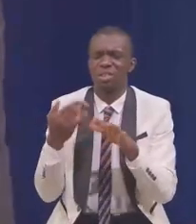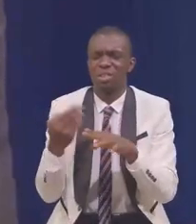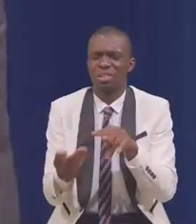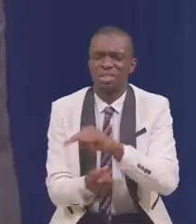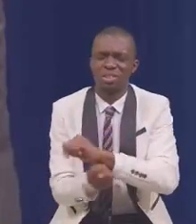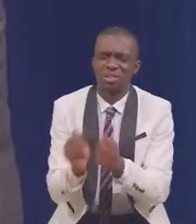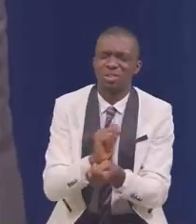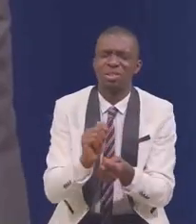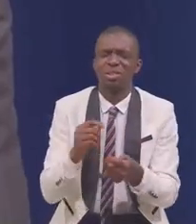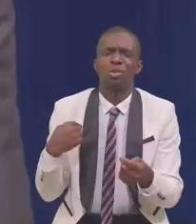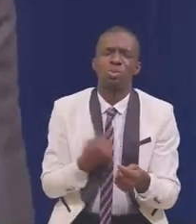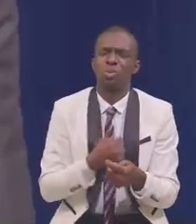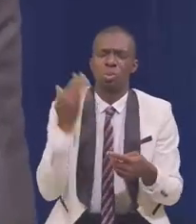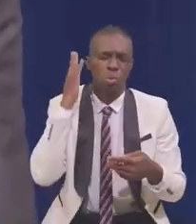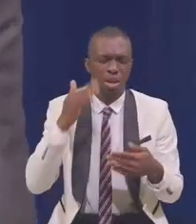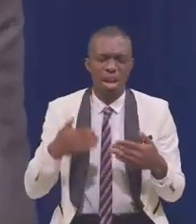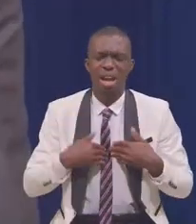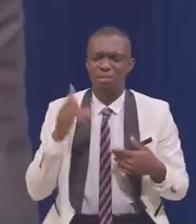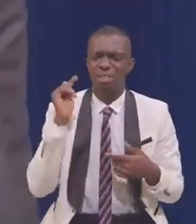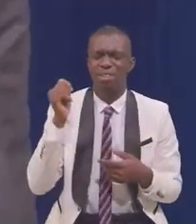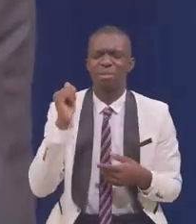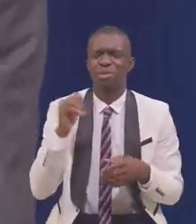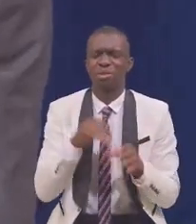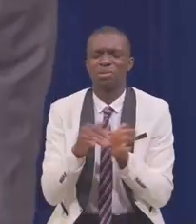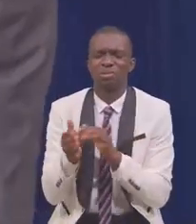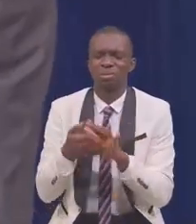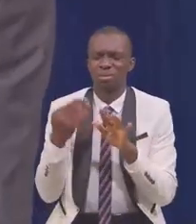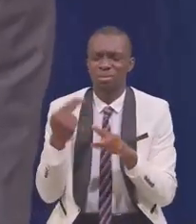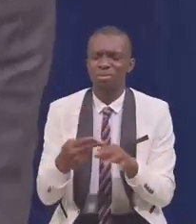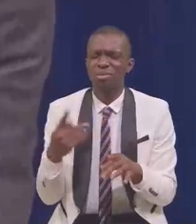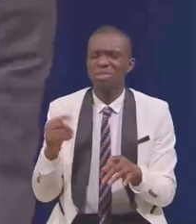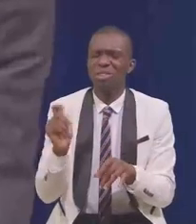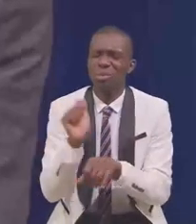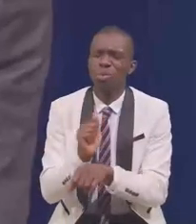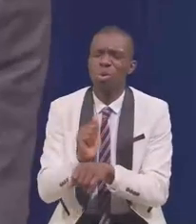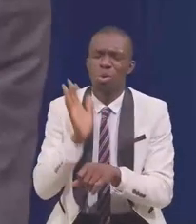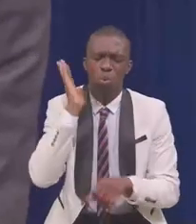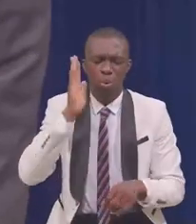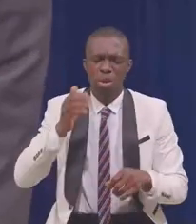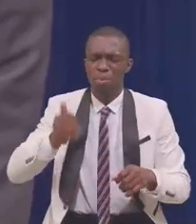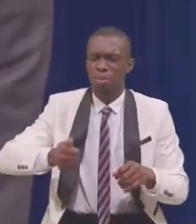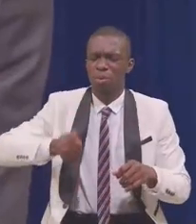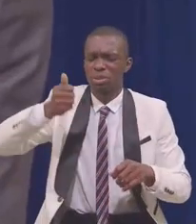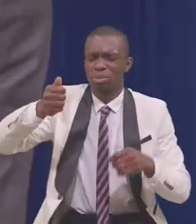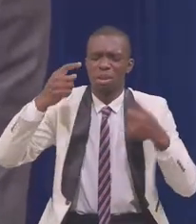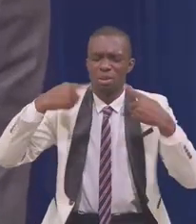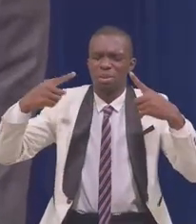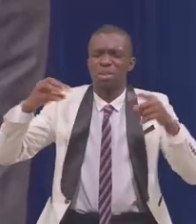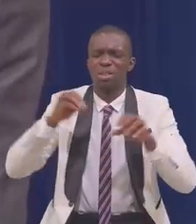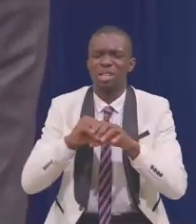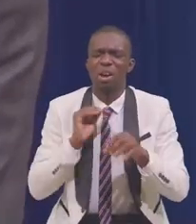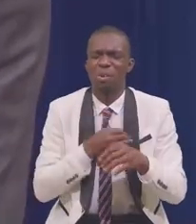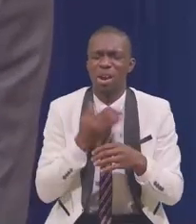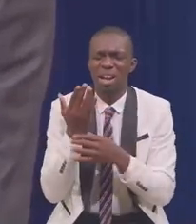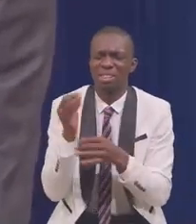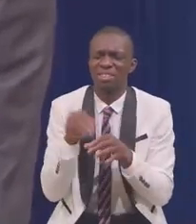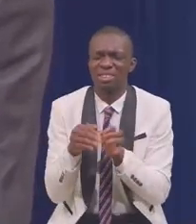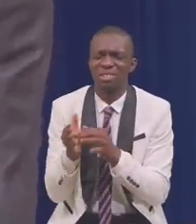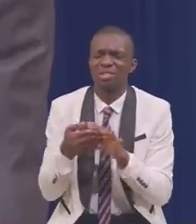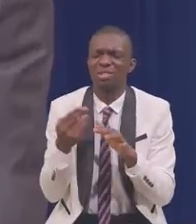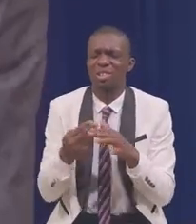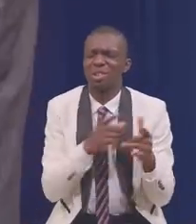Nous aurons des témoignages. L'œuvre va prospérer dans nos mains. Seigneur, bénis tout le monde. Enrichis la vie